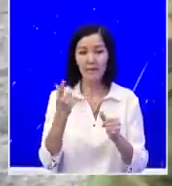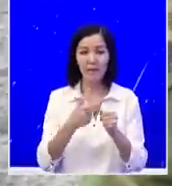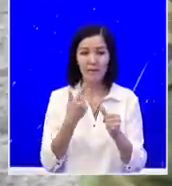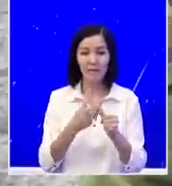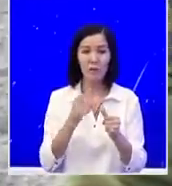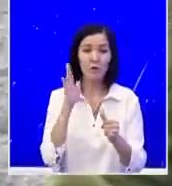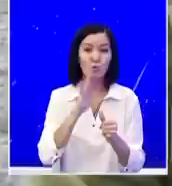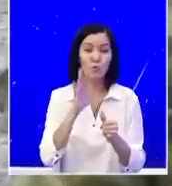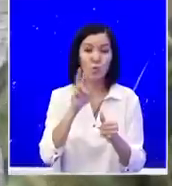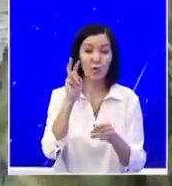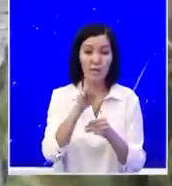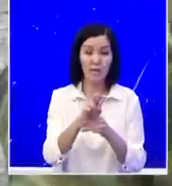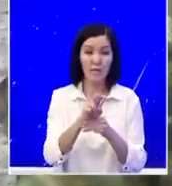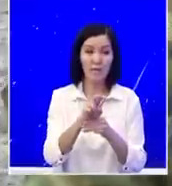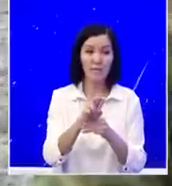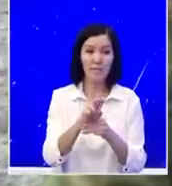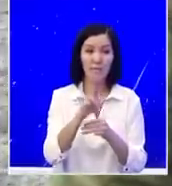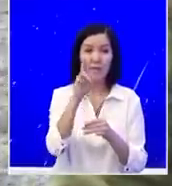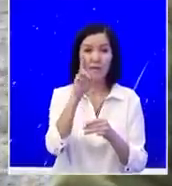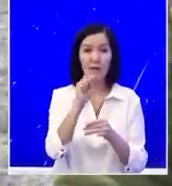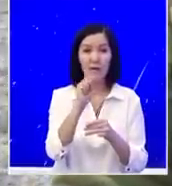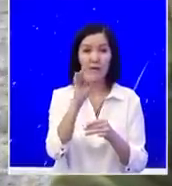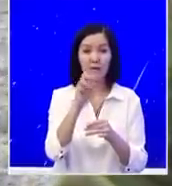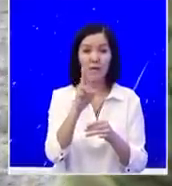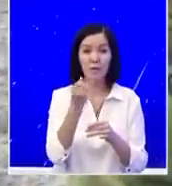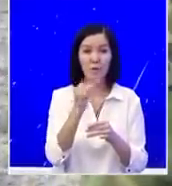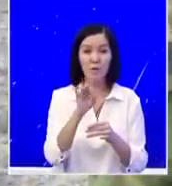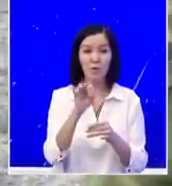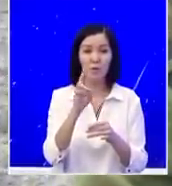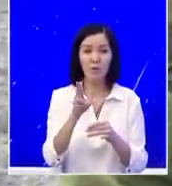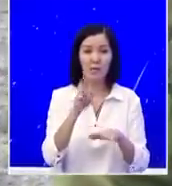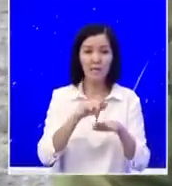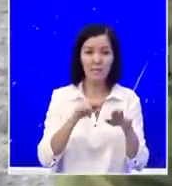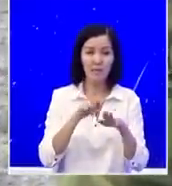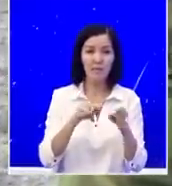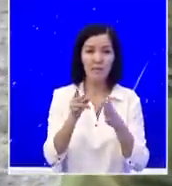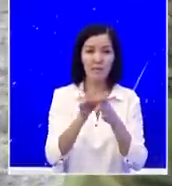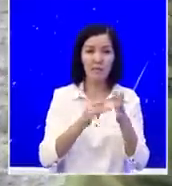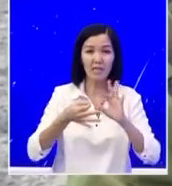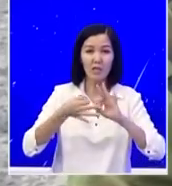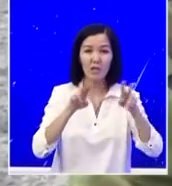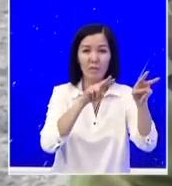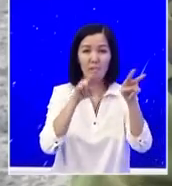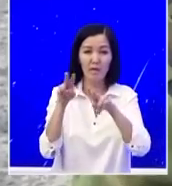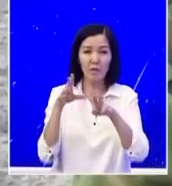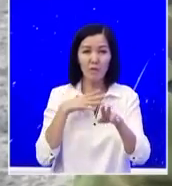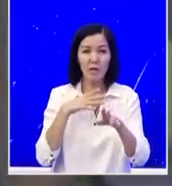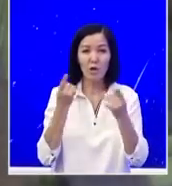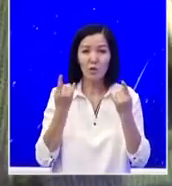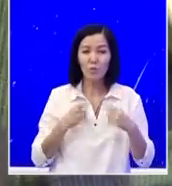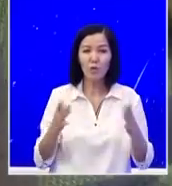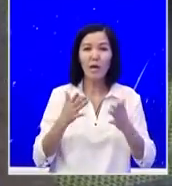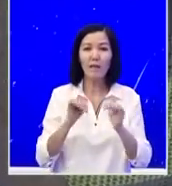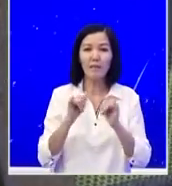кеп су ішеді. Қарақұйрықтар қазіргі уақытта ол инспекторлар жеде бақылауда дүрбіс алып, қай жерде туды, қай жерден